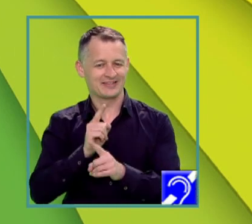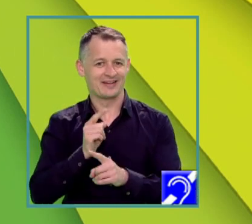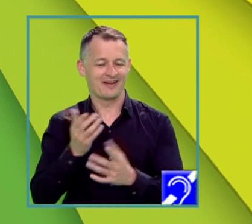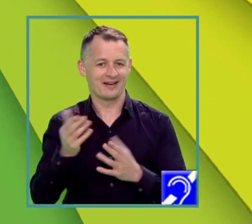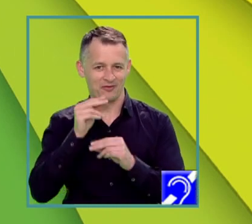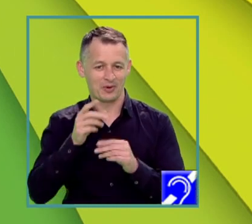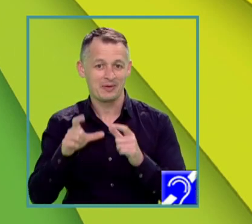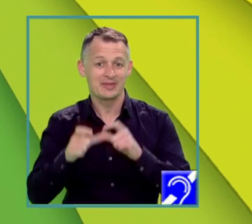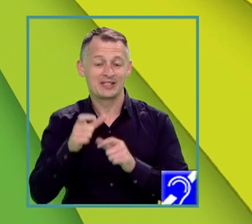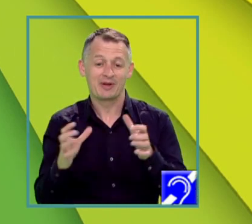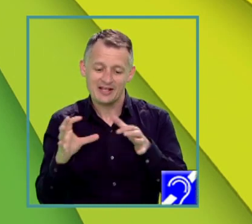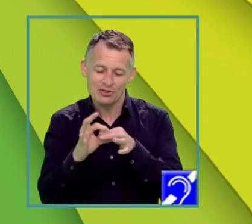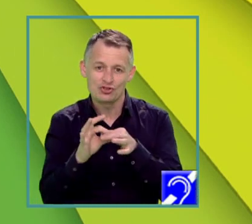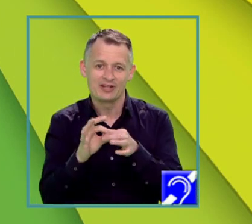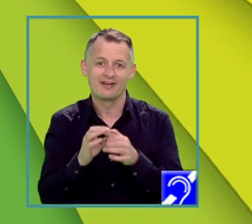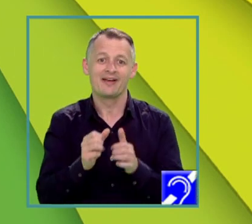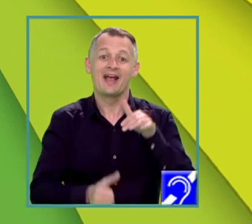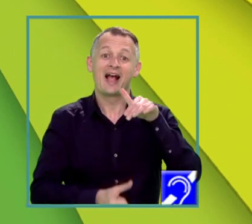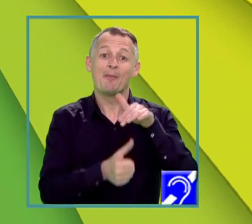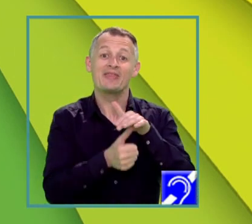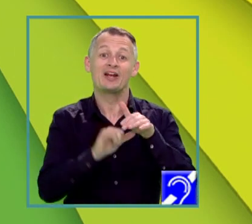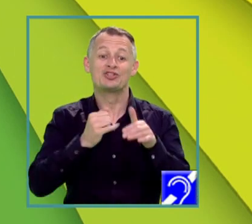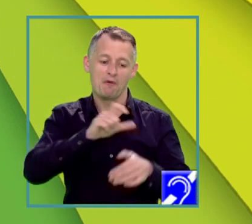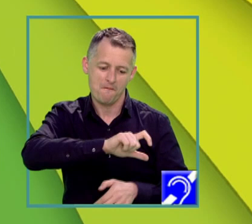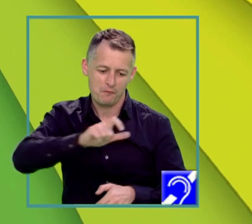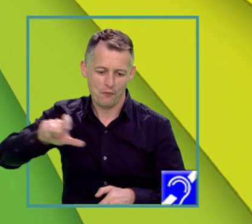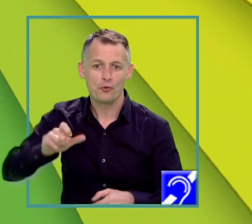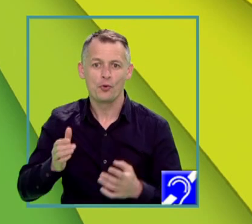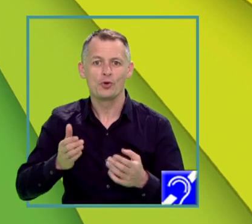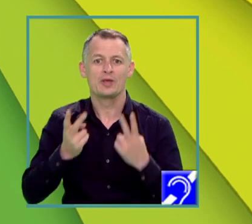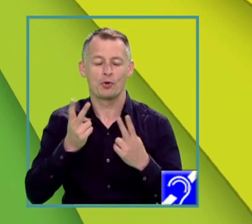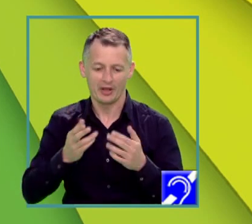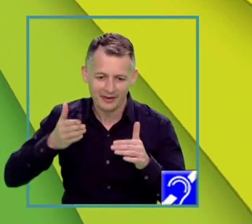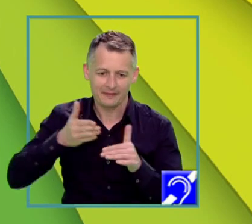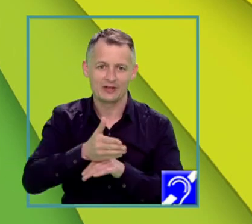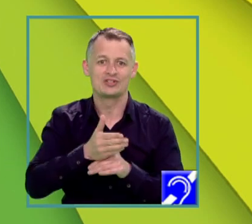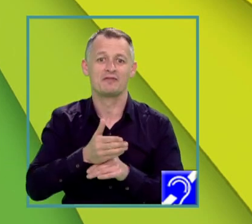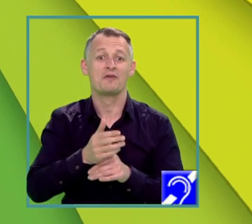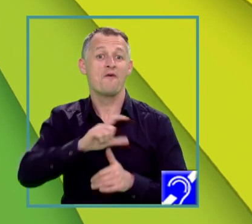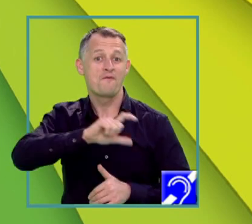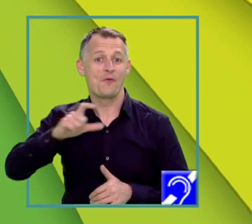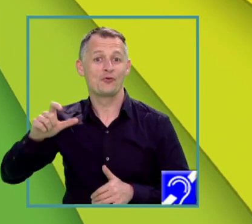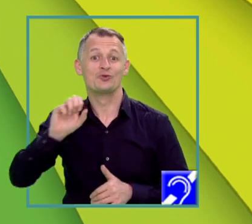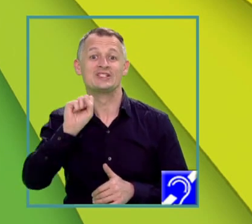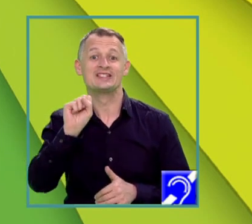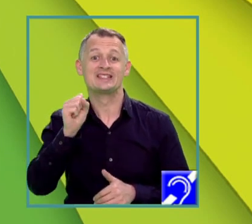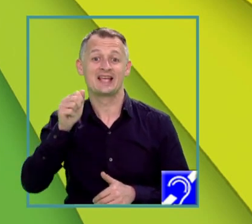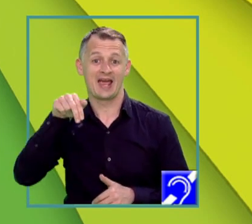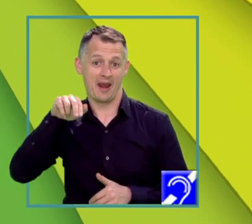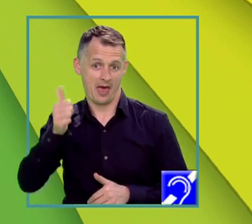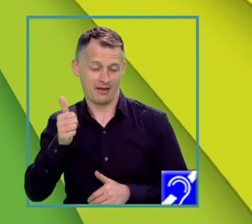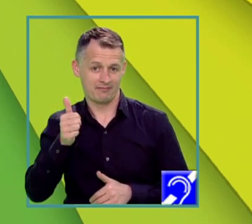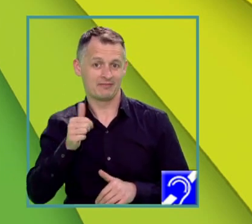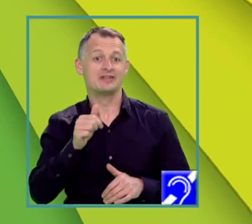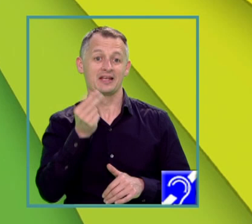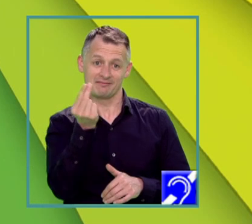această cerere între o capitală și un fluviu importanta o traversează Iată fluviul Sena traversează orașul marcat pe hartă cu numărul